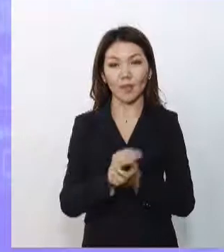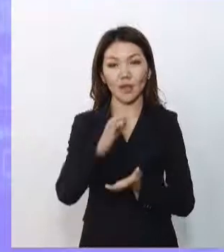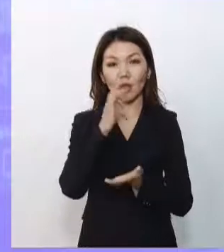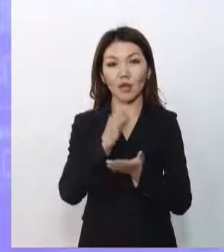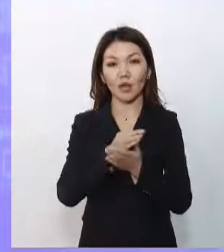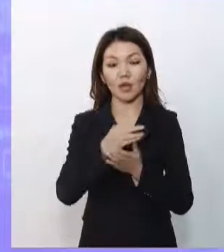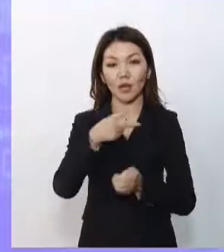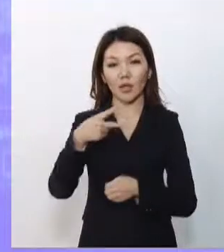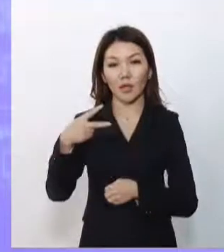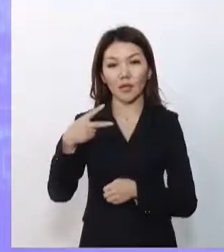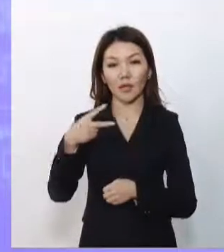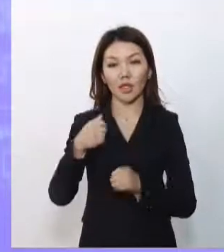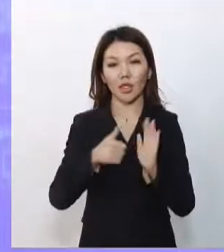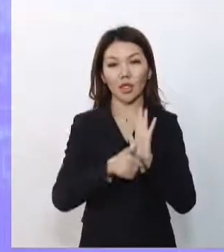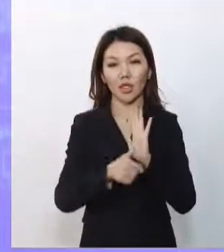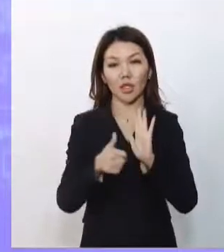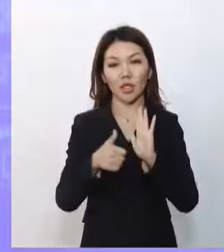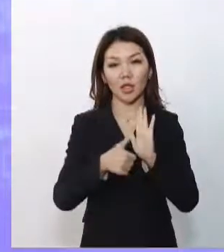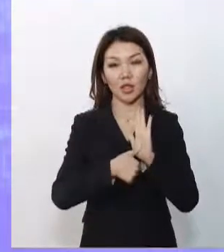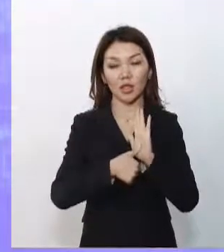Результат равен